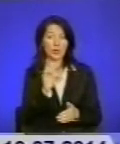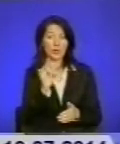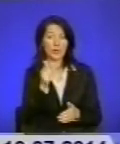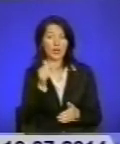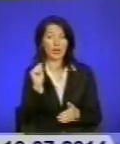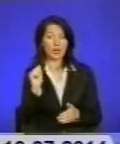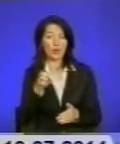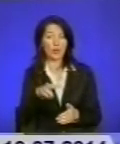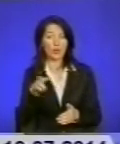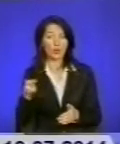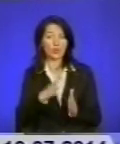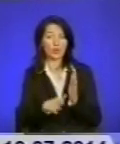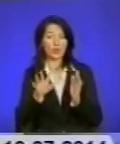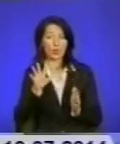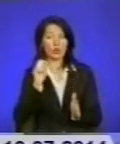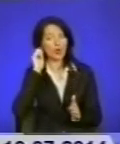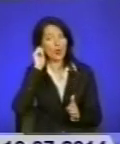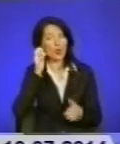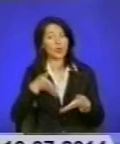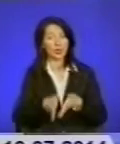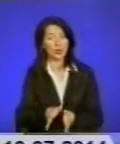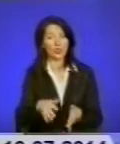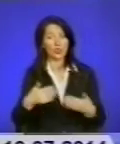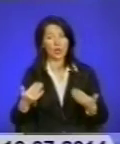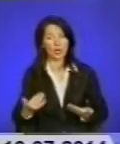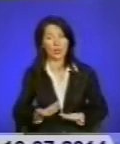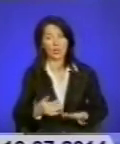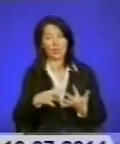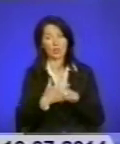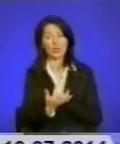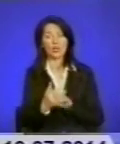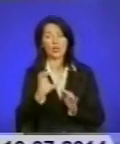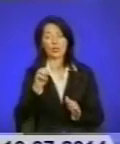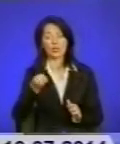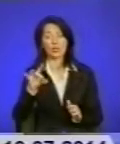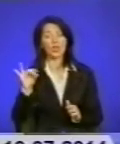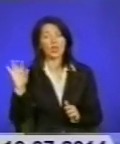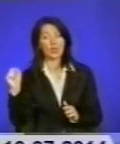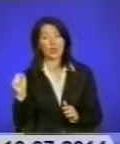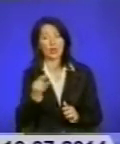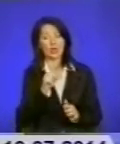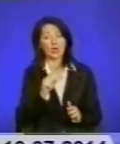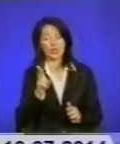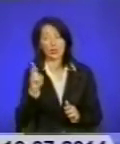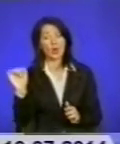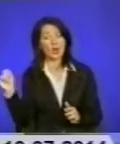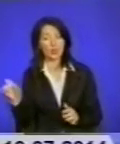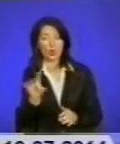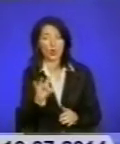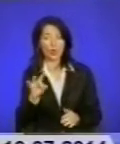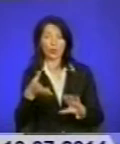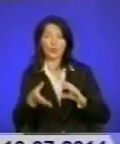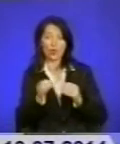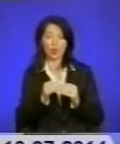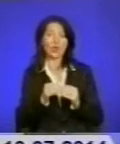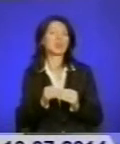Миколаївича, 95-го року народження, жителя села Стрілюки Збаразького району Тернопільської області. Наслідок наїзду пішохід Брегін